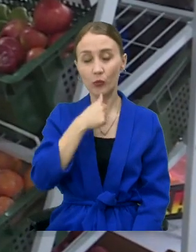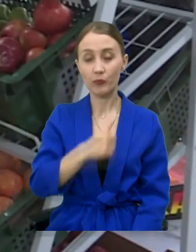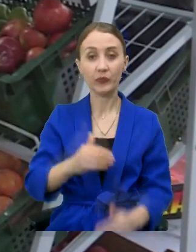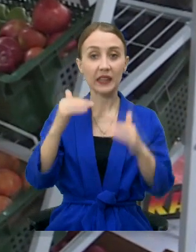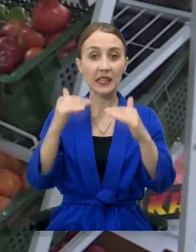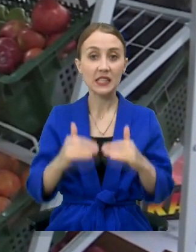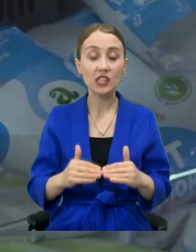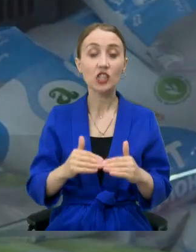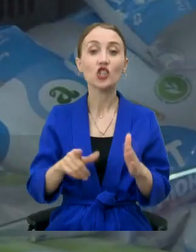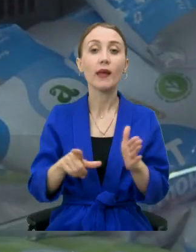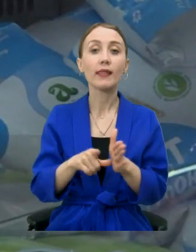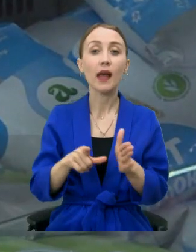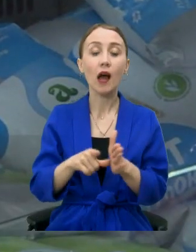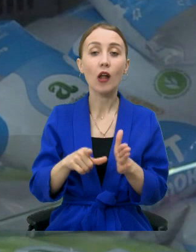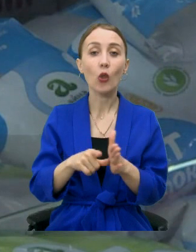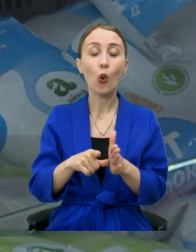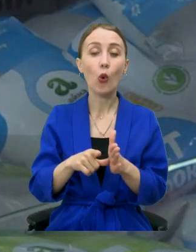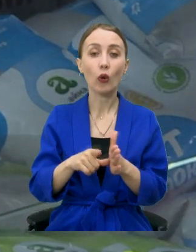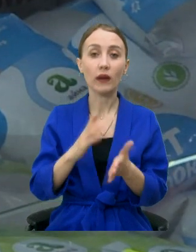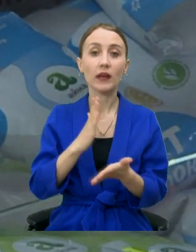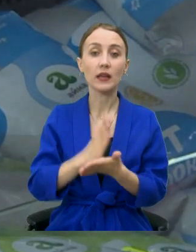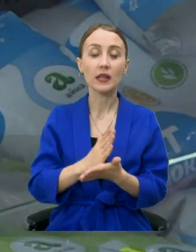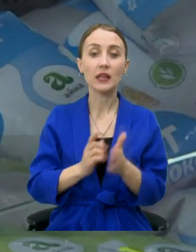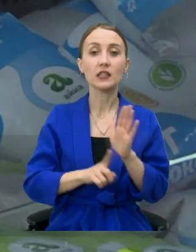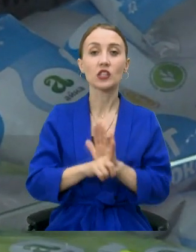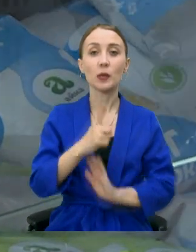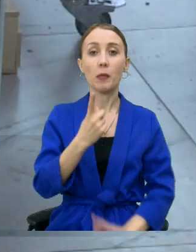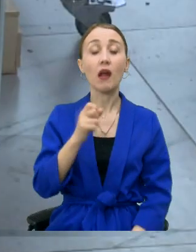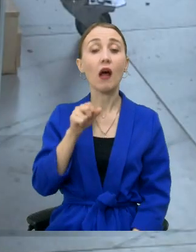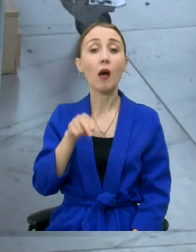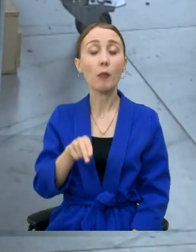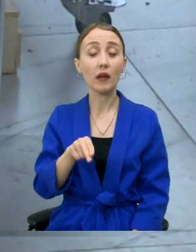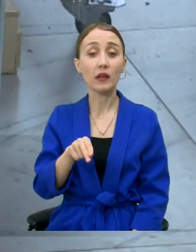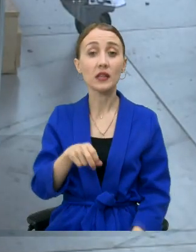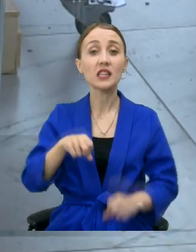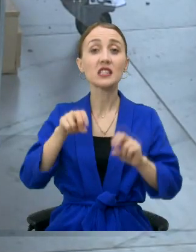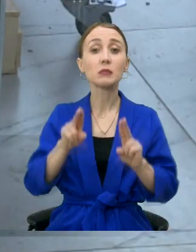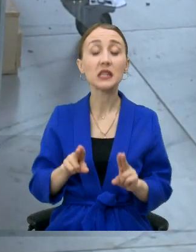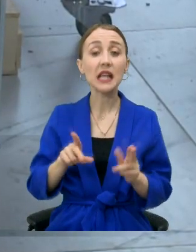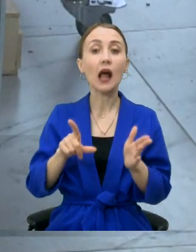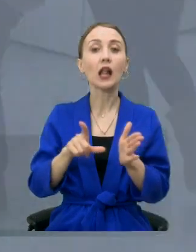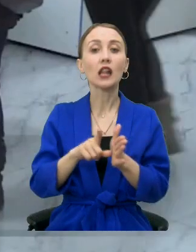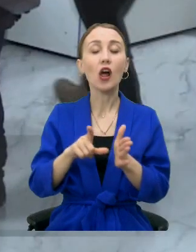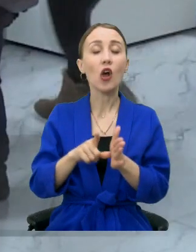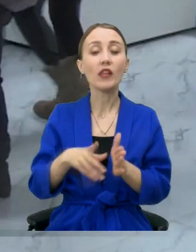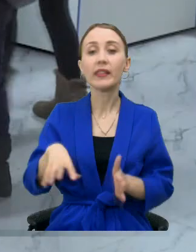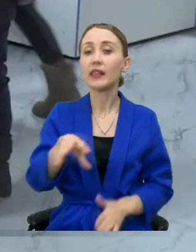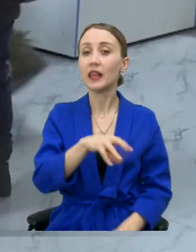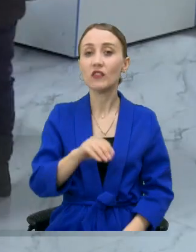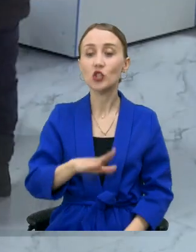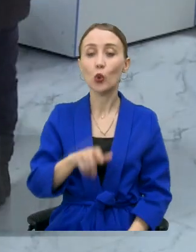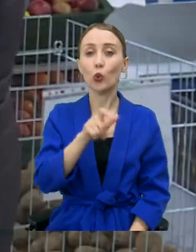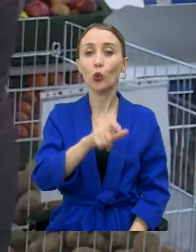Сниженная ставка розничного налога действует в области с 1 апреля. Специальный налоговый режим применяется не ко всем